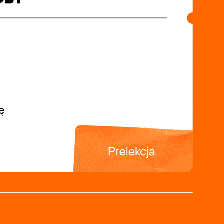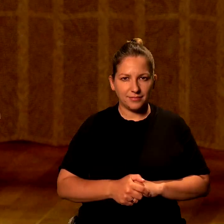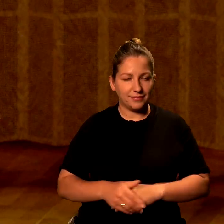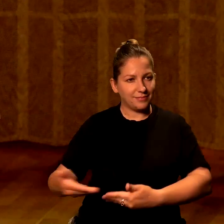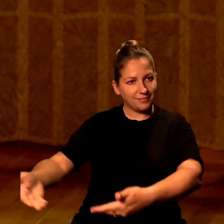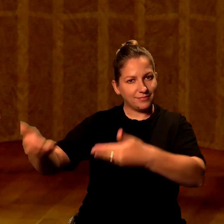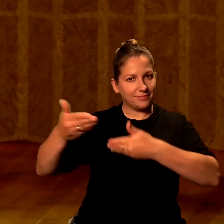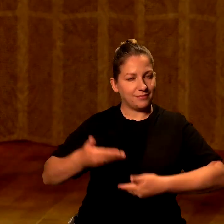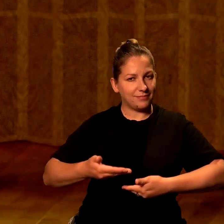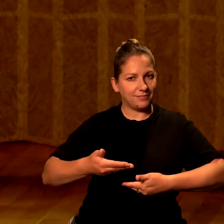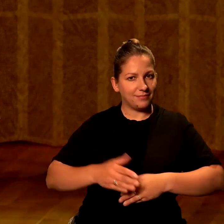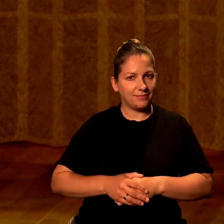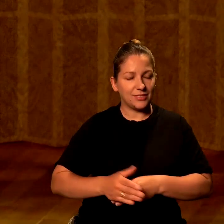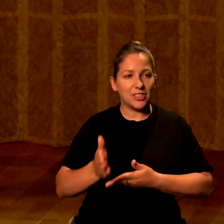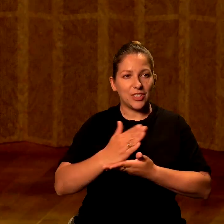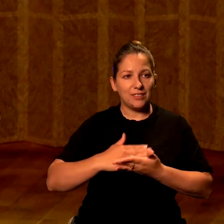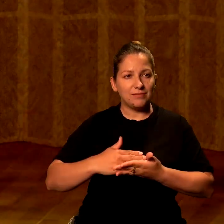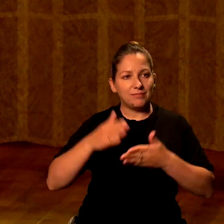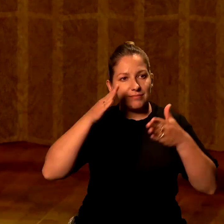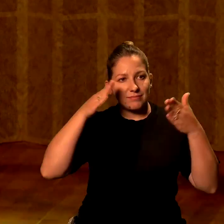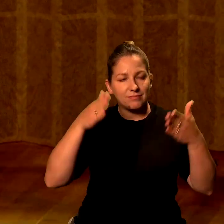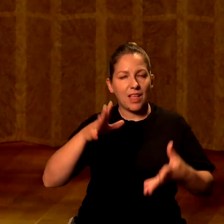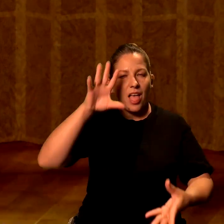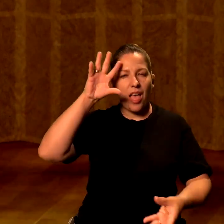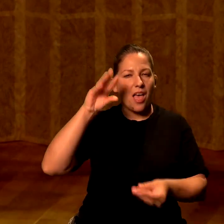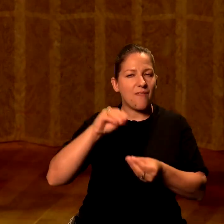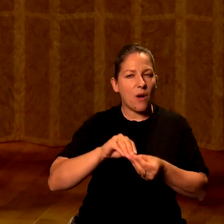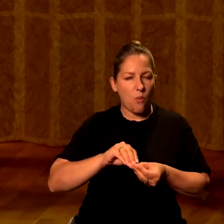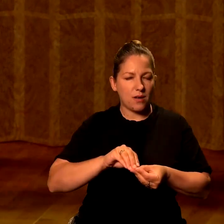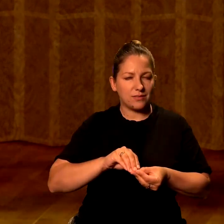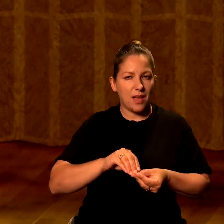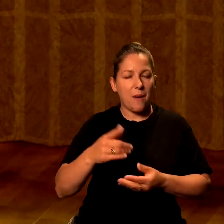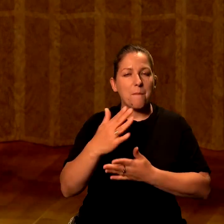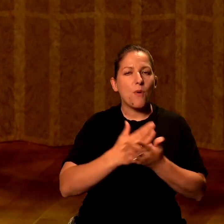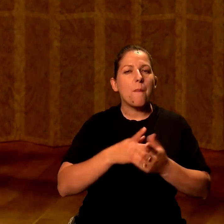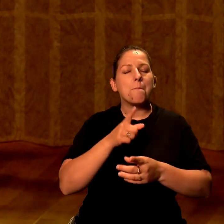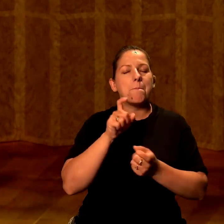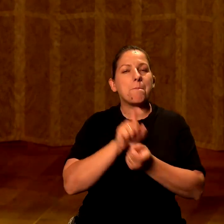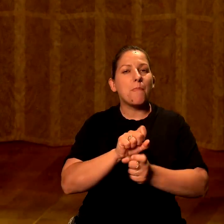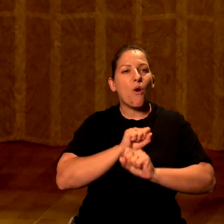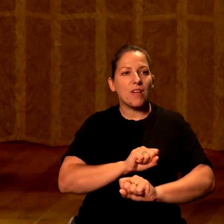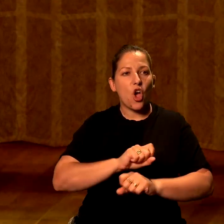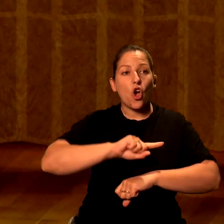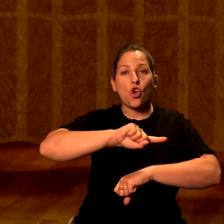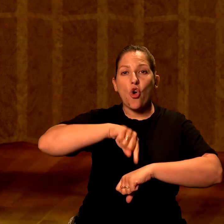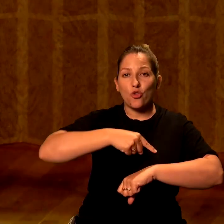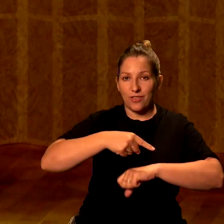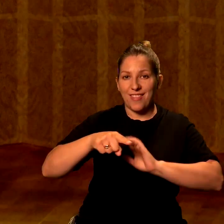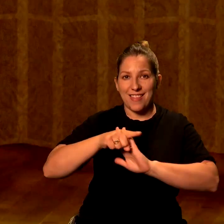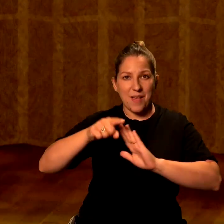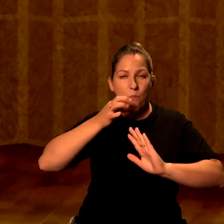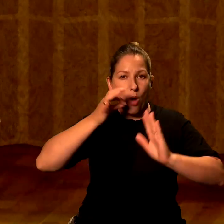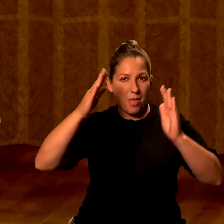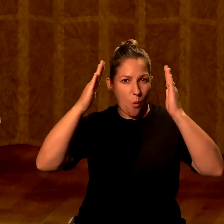Zapraszam teraz na część poświęconą ewaluacji programu profilaktycznego Godzina dla Młodych Głów